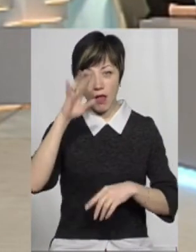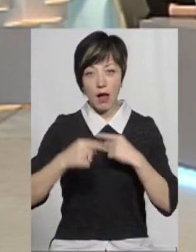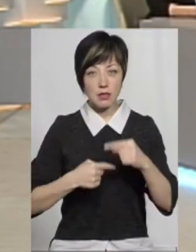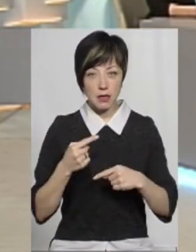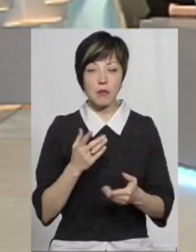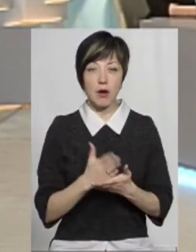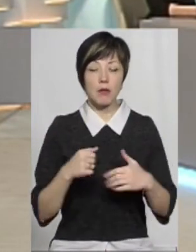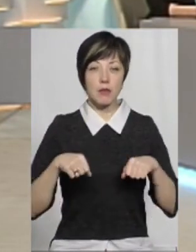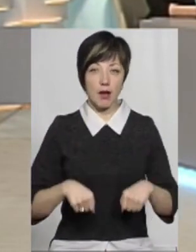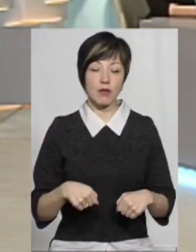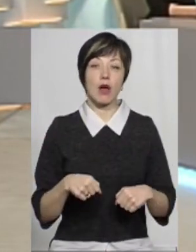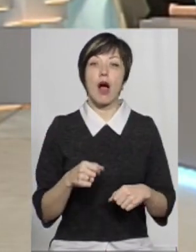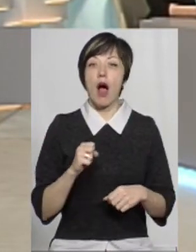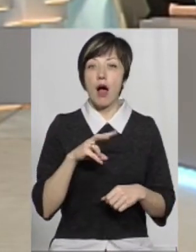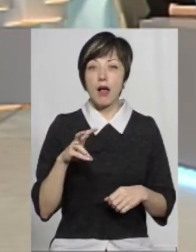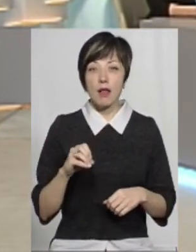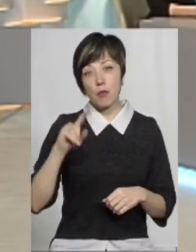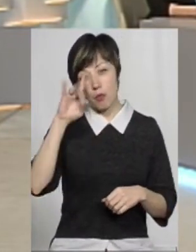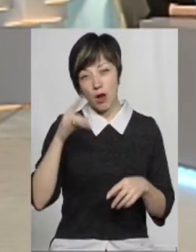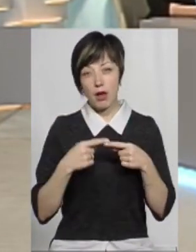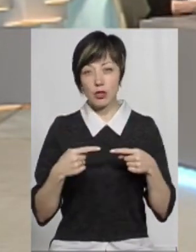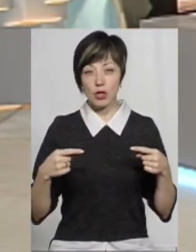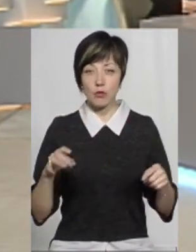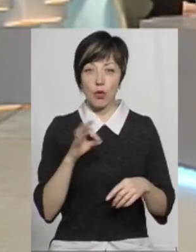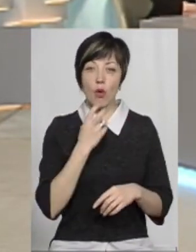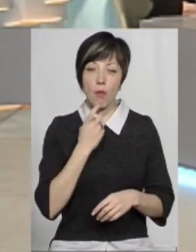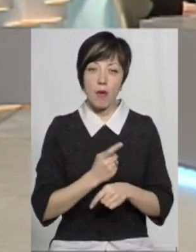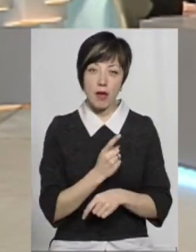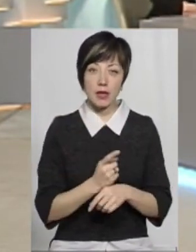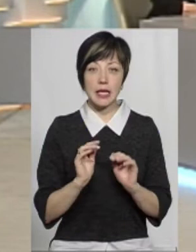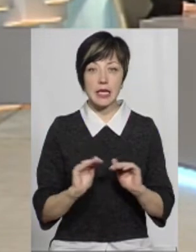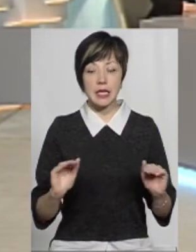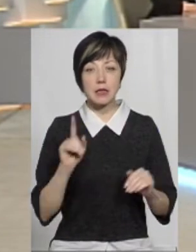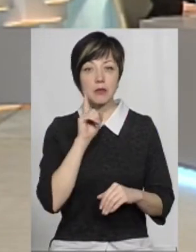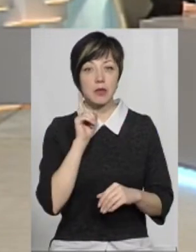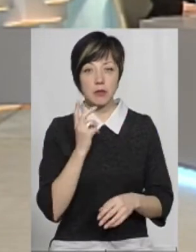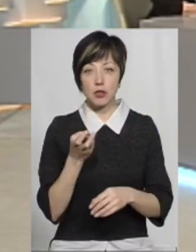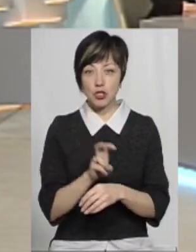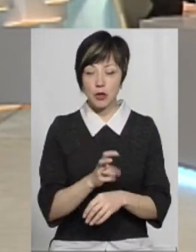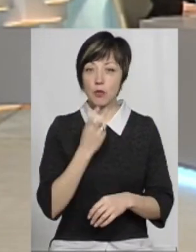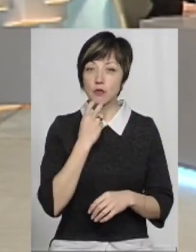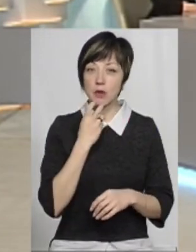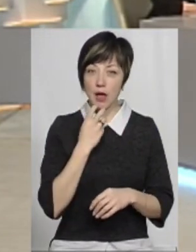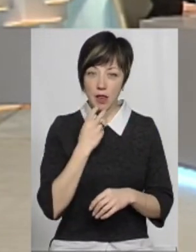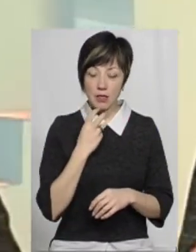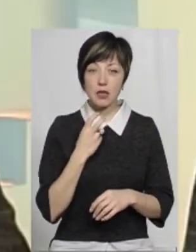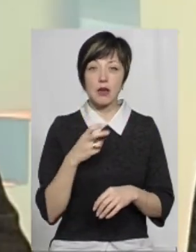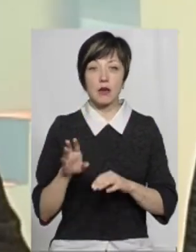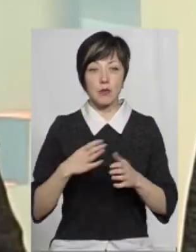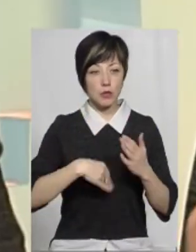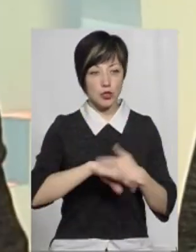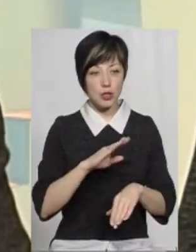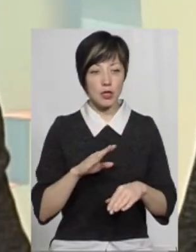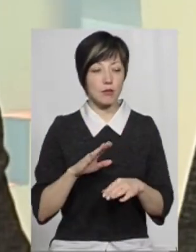на існування, і якщо ми говоримо про популярні речі, про комедію, якщо діти, підлітки прийшли, посміялися, вони